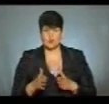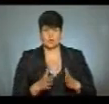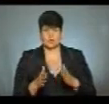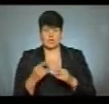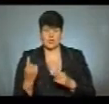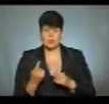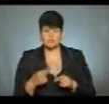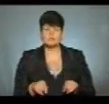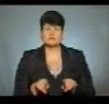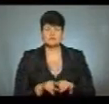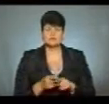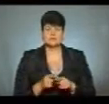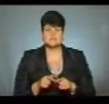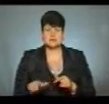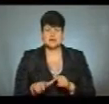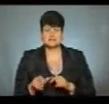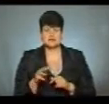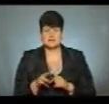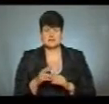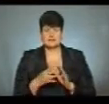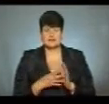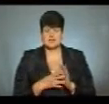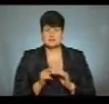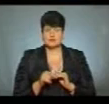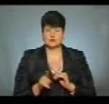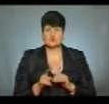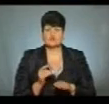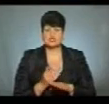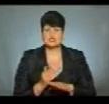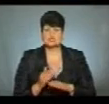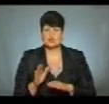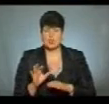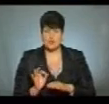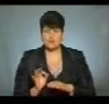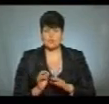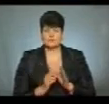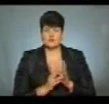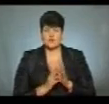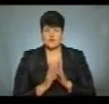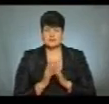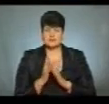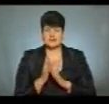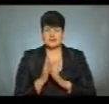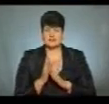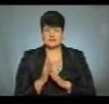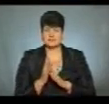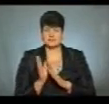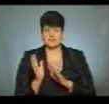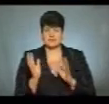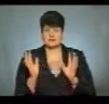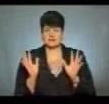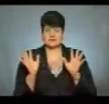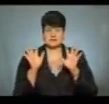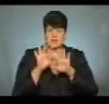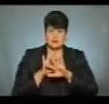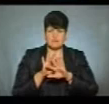і також на ділянці М-19, це то, що частково рослинність закриває дорожні знаки, і